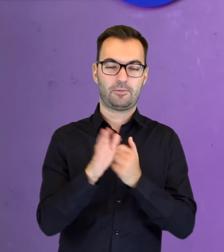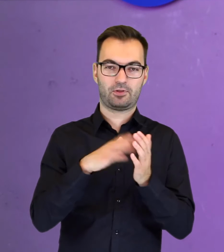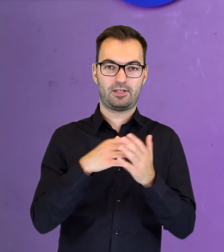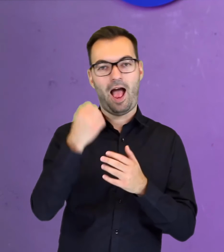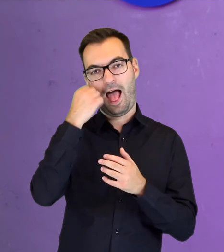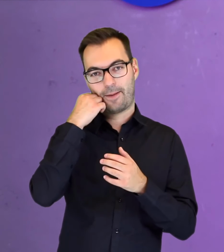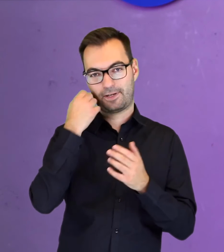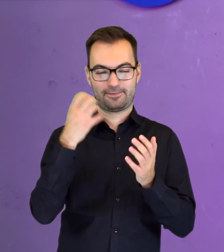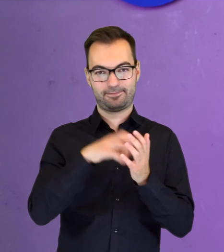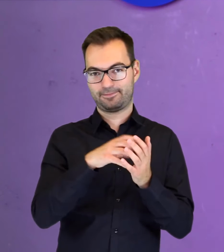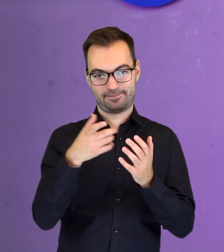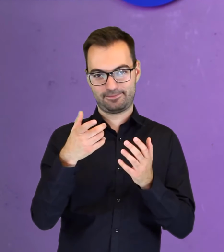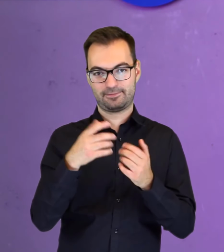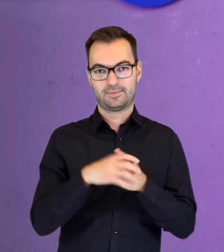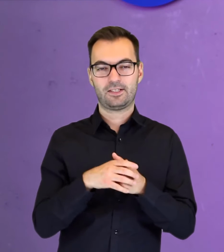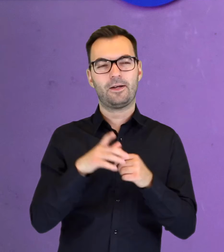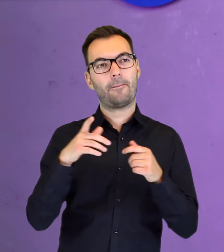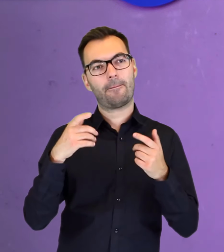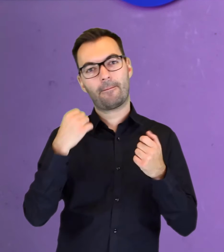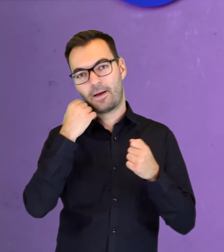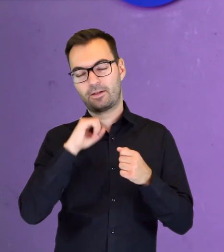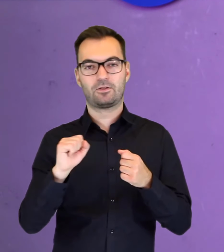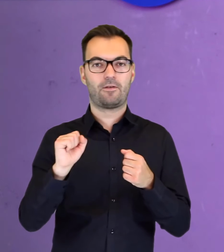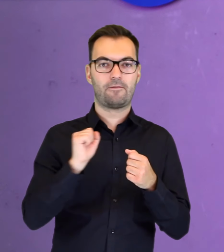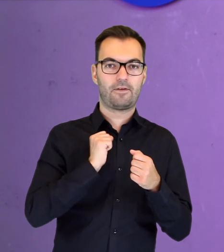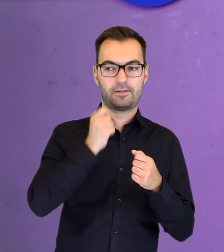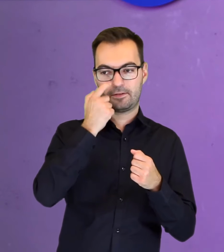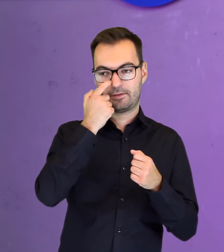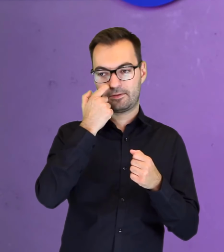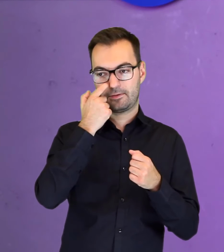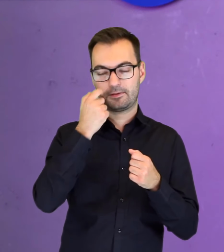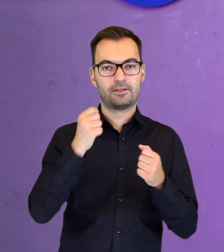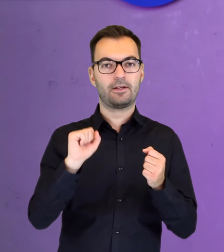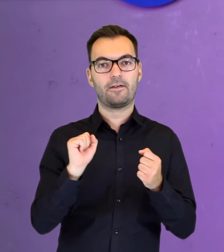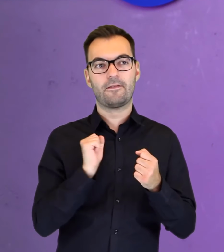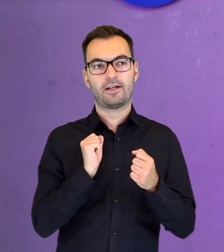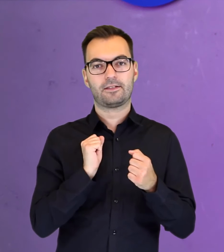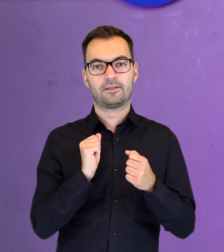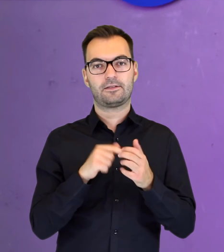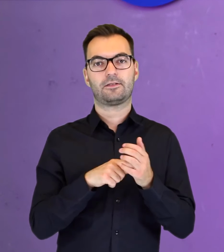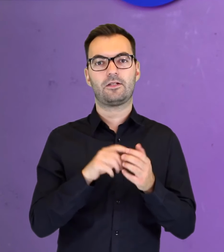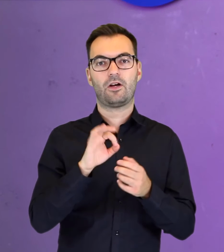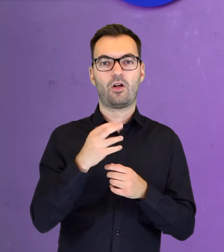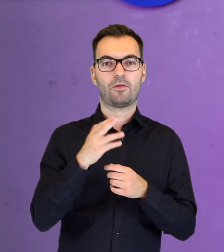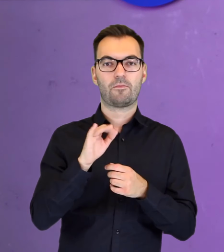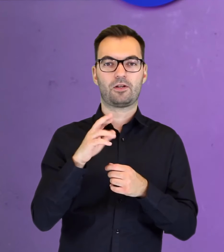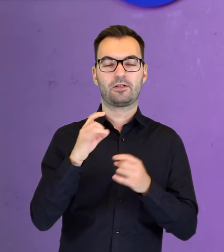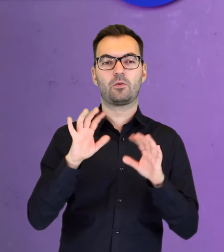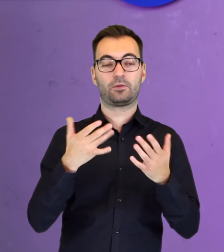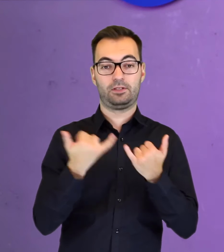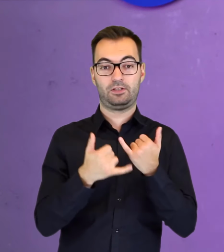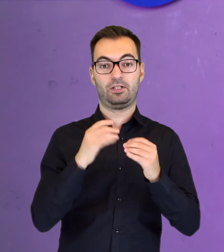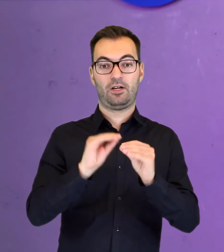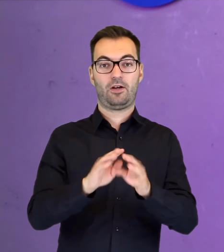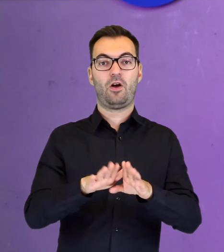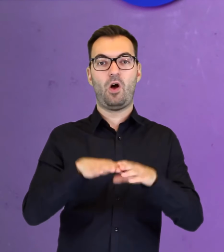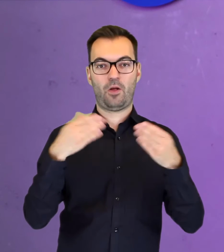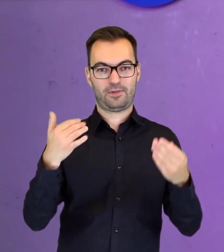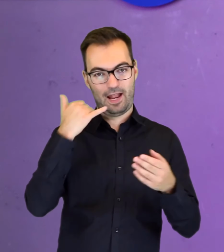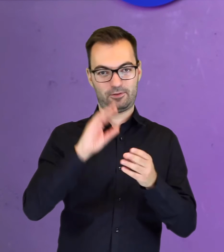różnych bywalców i sepro chodzi o produkty z jabłuszkiem tam jest bardzo